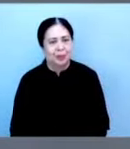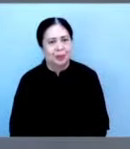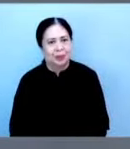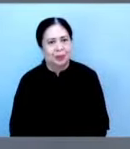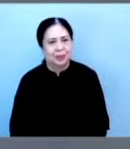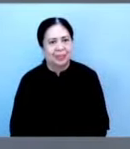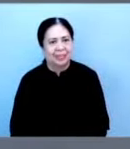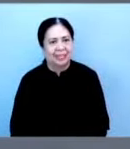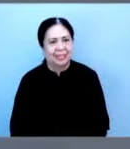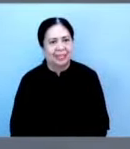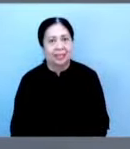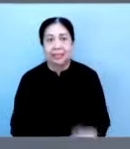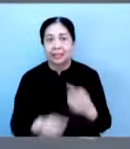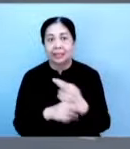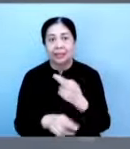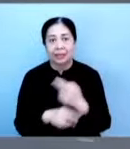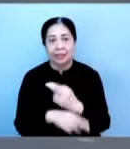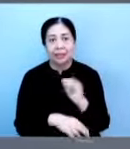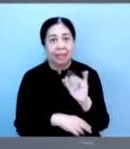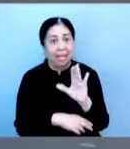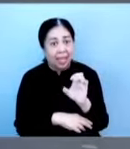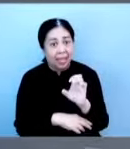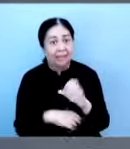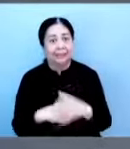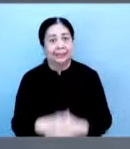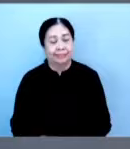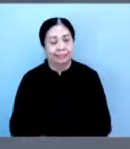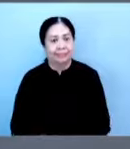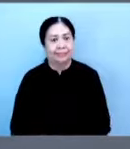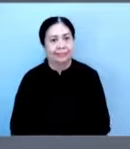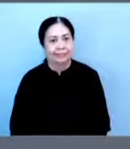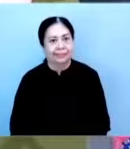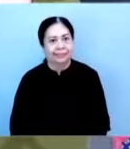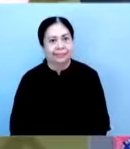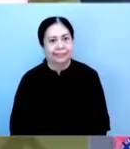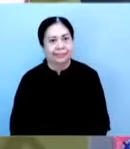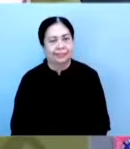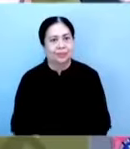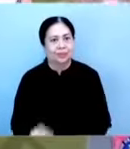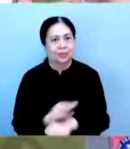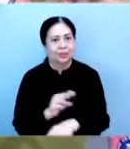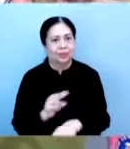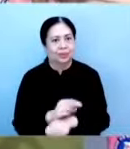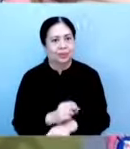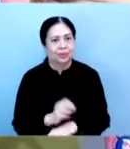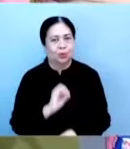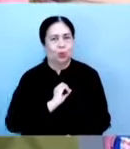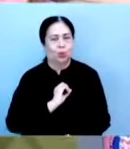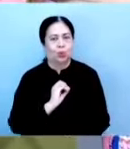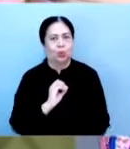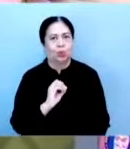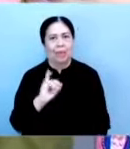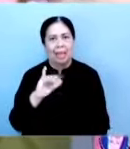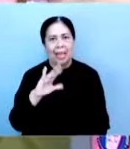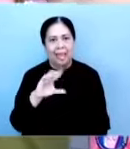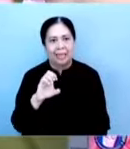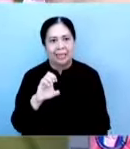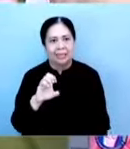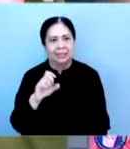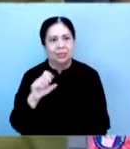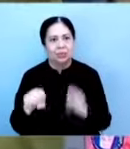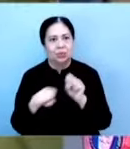ito yung regular na kinaskas na yell magamit kami ng sariling homemade na ice kasi po para hindi po